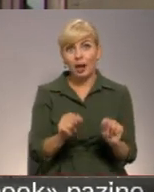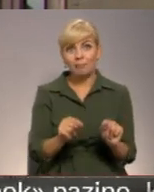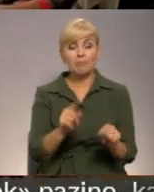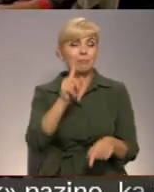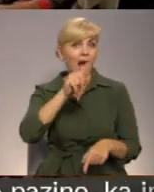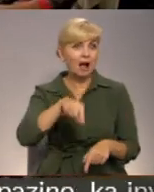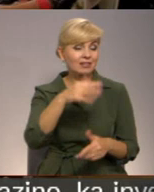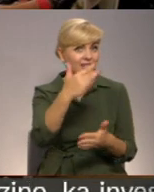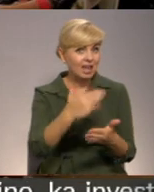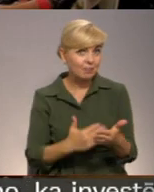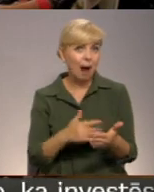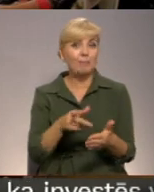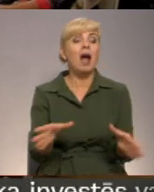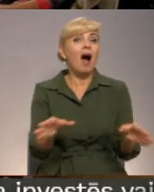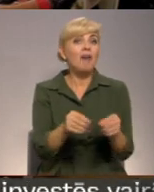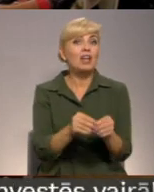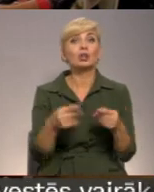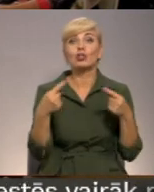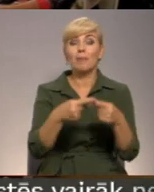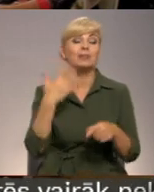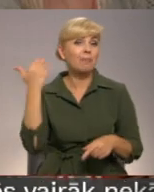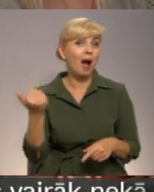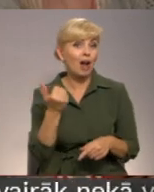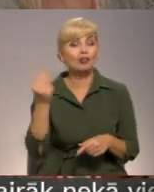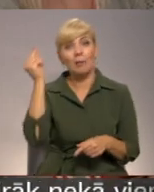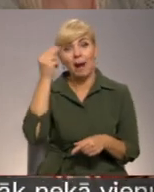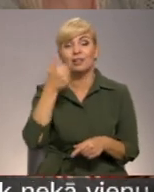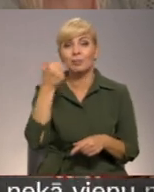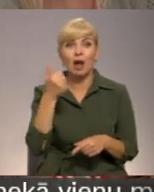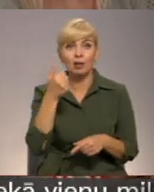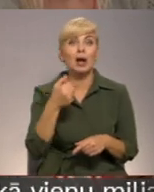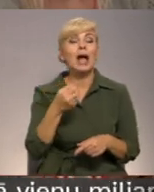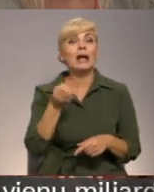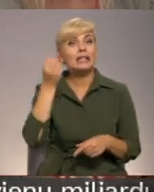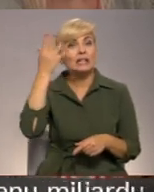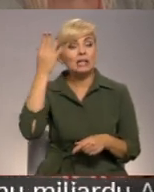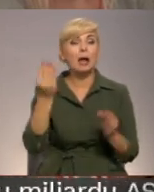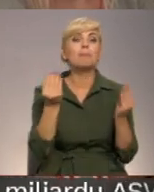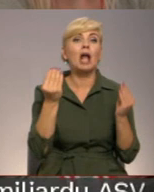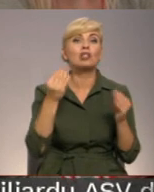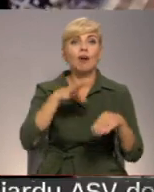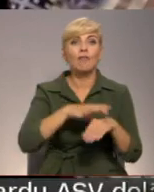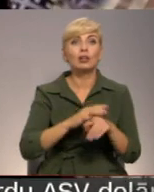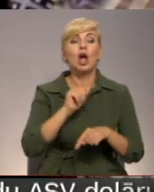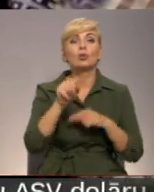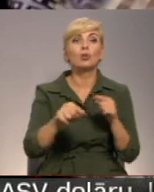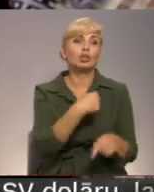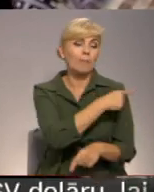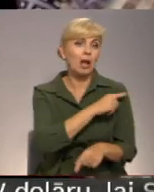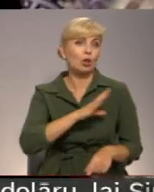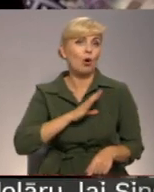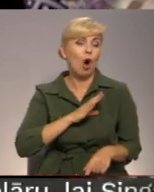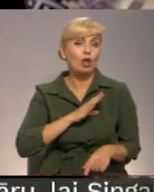šīm prasībām. Kā viens no apvienošanās mērķiem pagājušajā mācību gadā tika minēts arī izglītības prestiža faktors topošajiem medicīnas koledžas